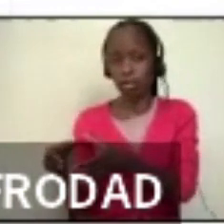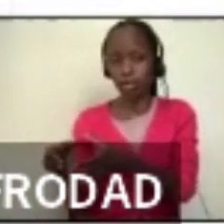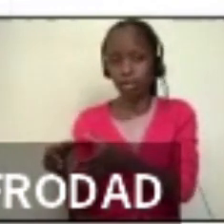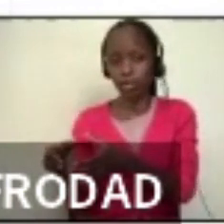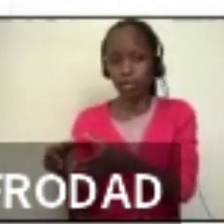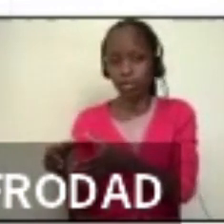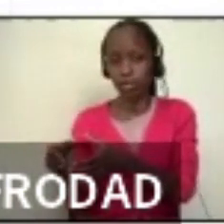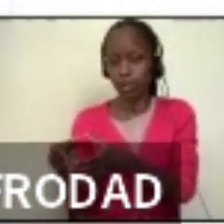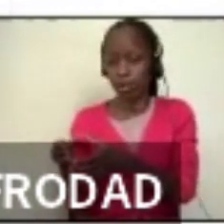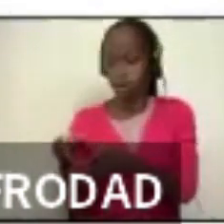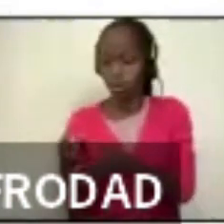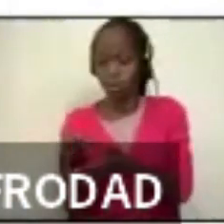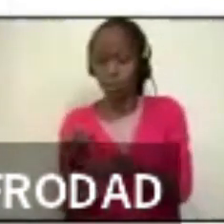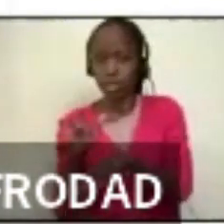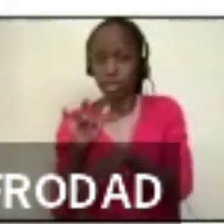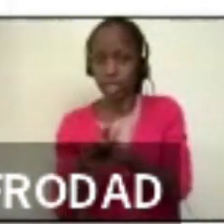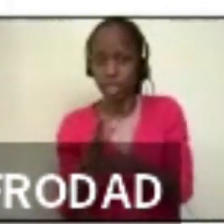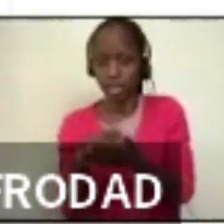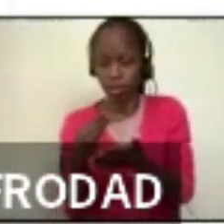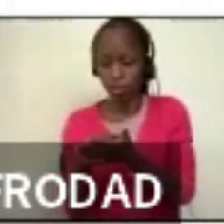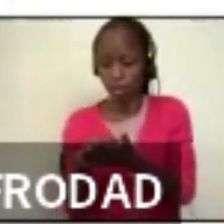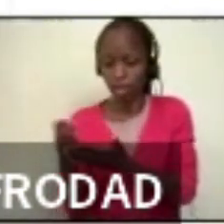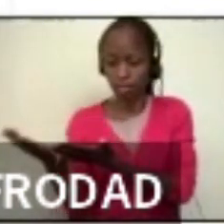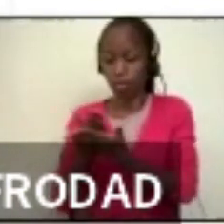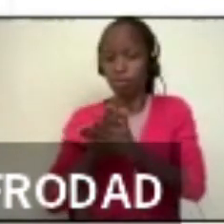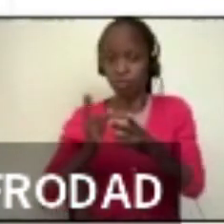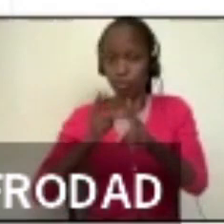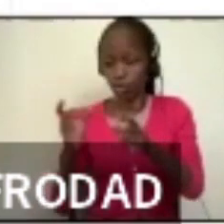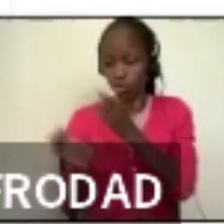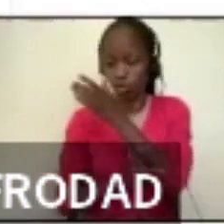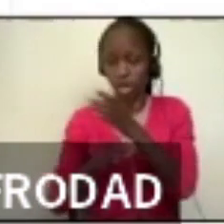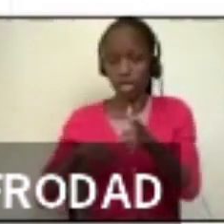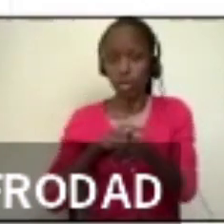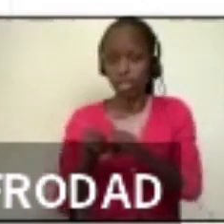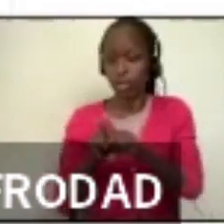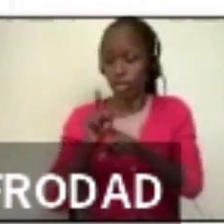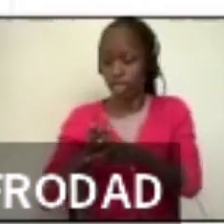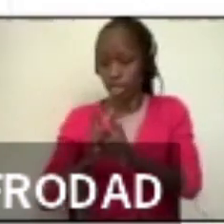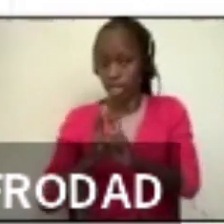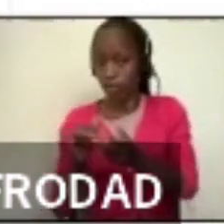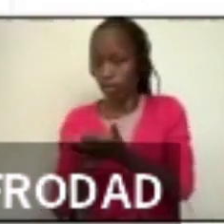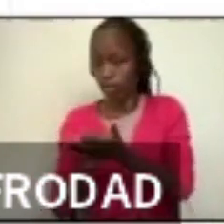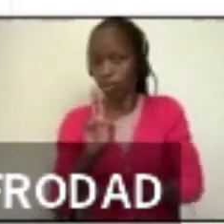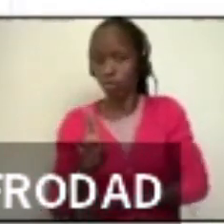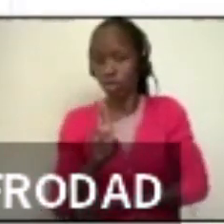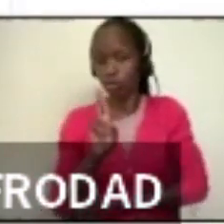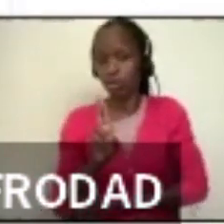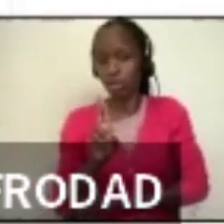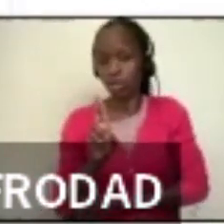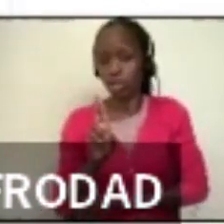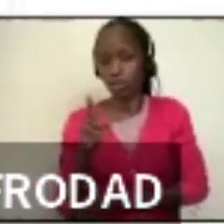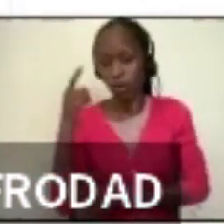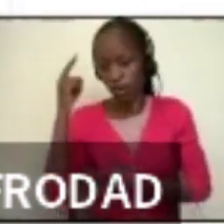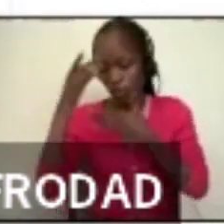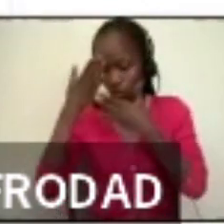niveau du Burkina Faso et des armes qui sont utilisées dans la lutte contre le terrorisme par des sociétés privées ailleurs. Enfin,